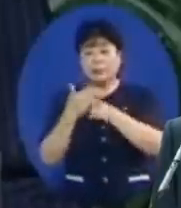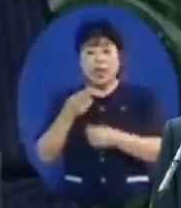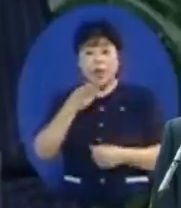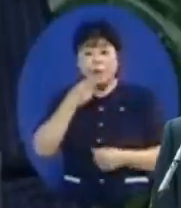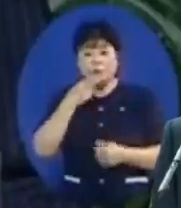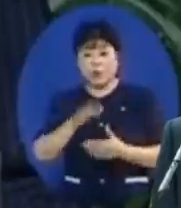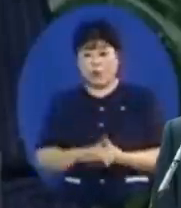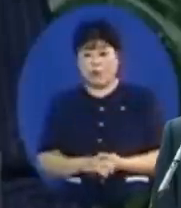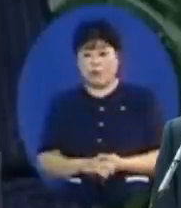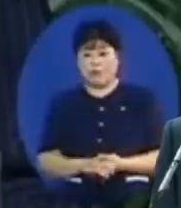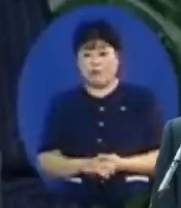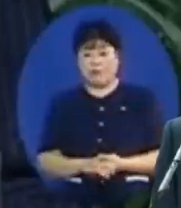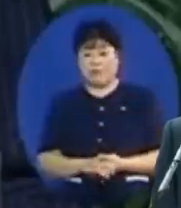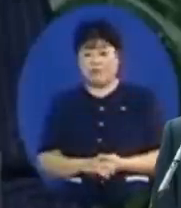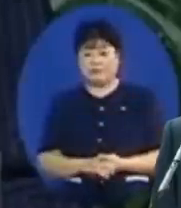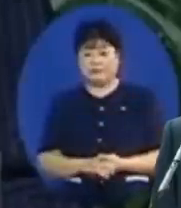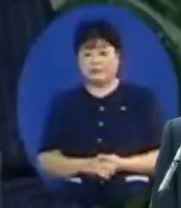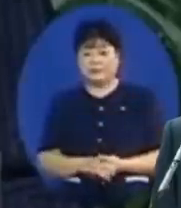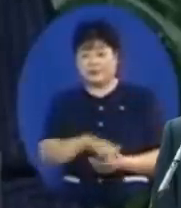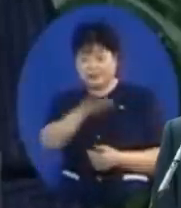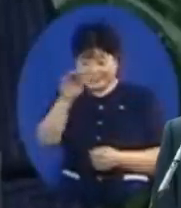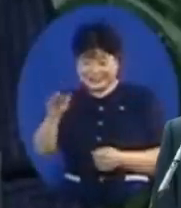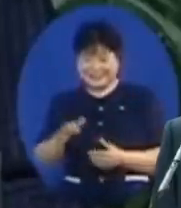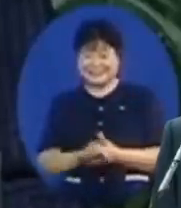없습니다. 그러나 우리는